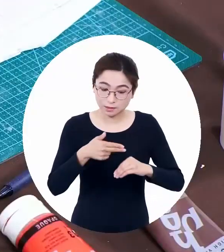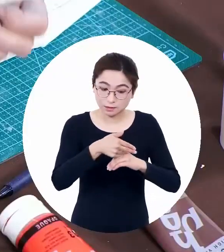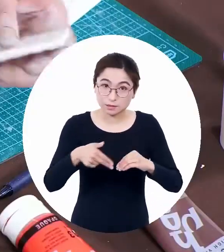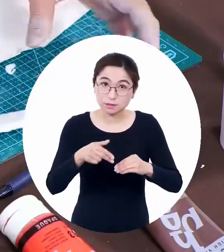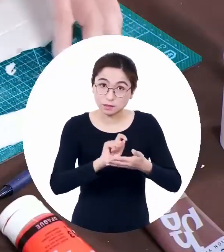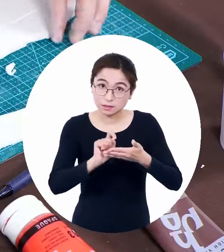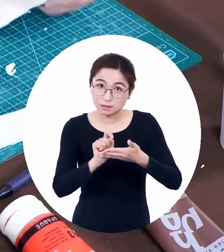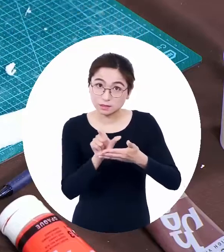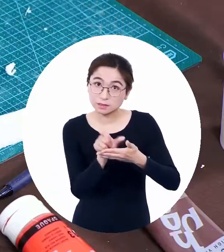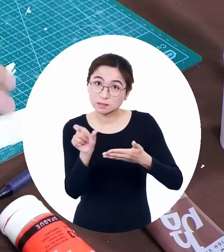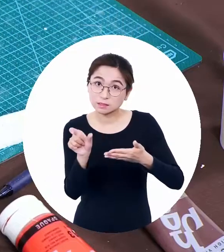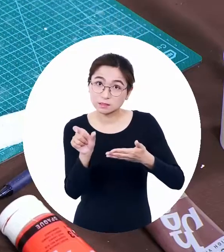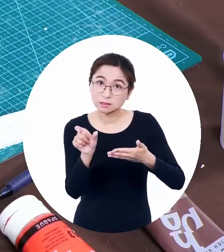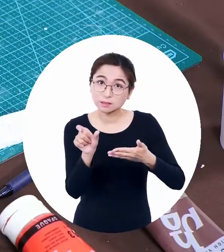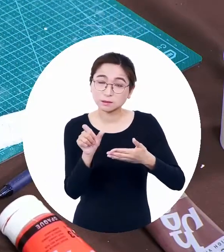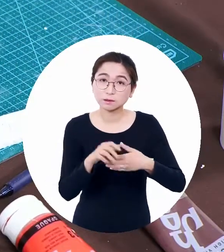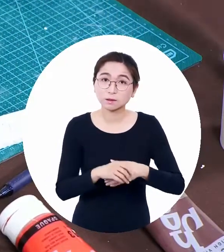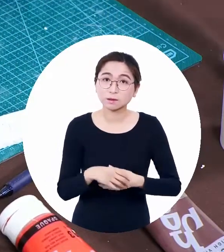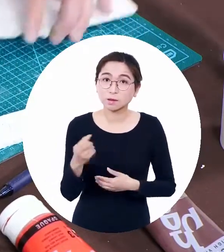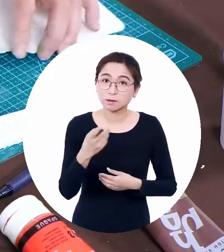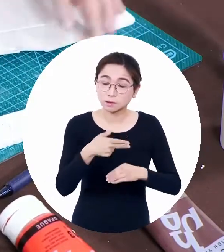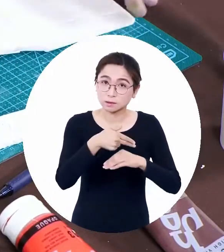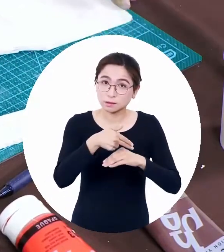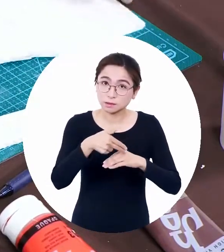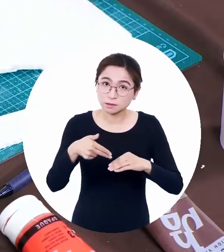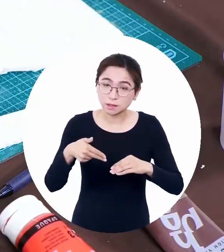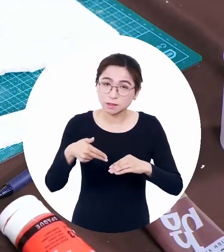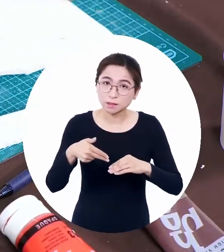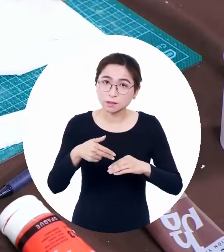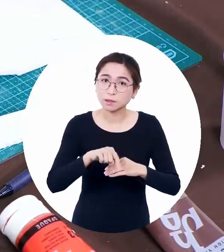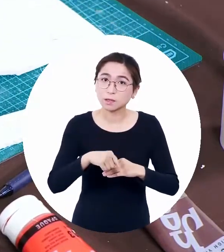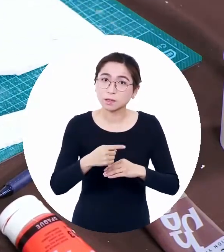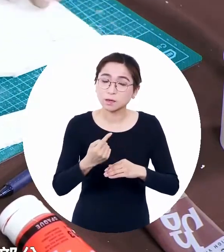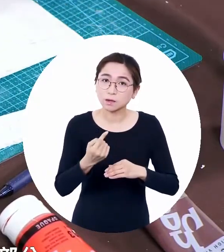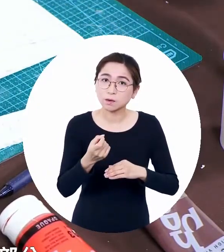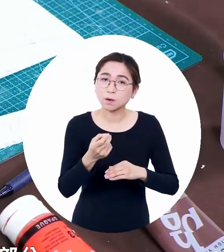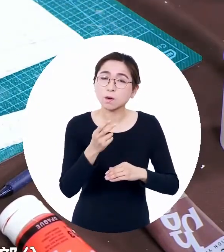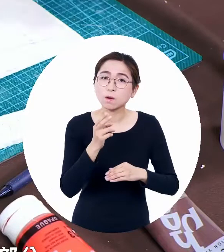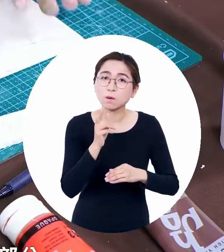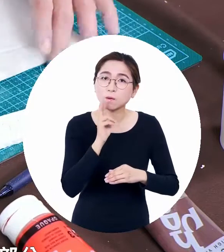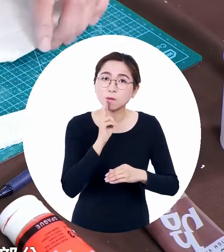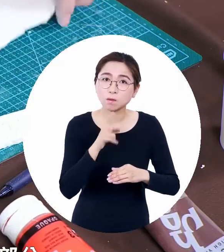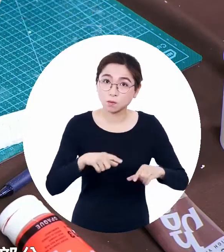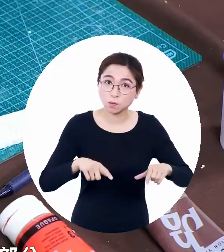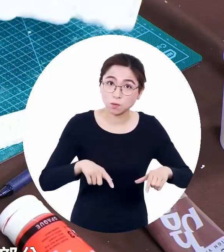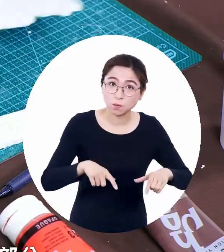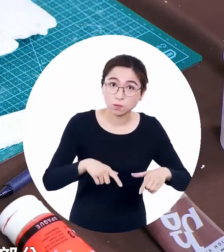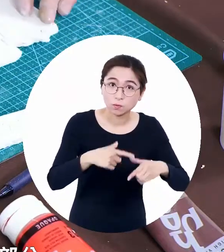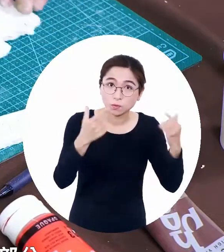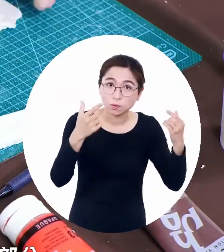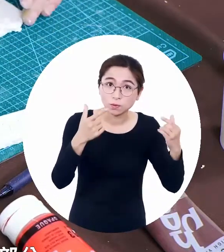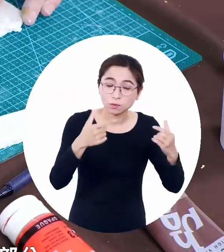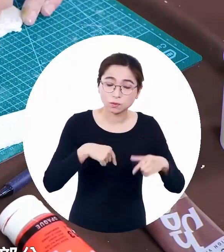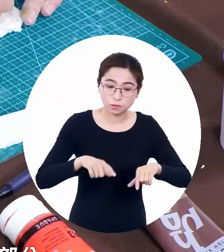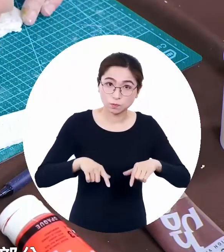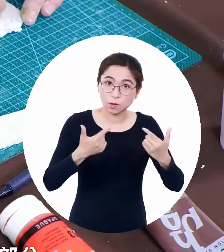我切咗一次啦，咁咪我哋再切埋一啲位啦。譬如我頭先我預備棵樹